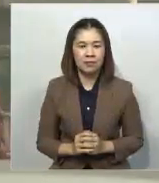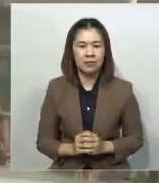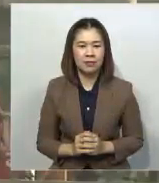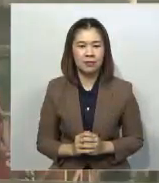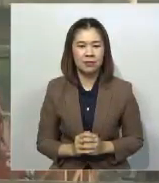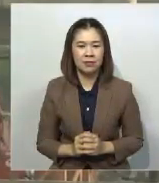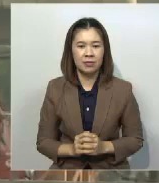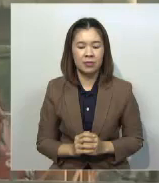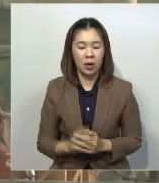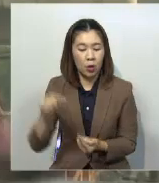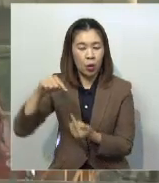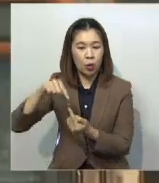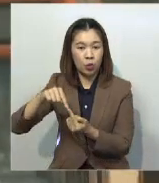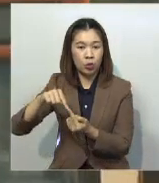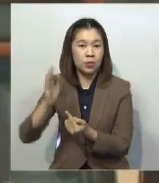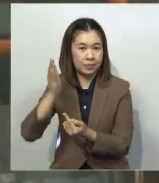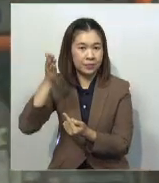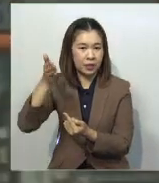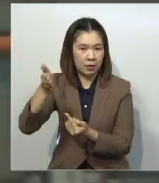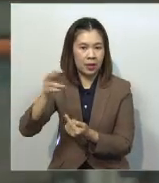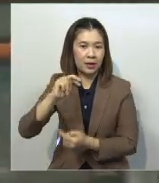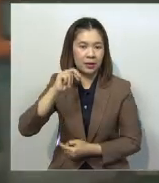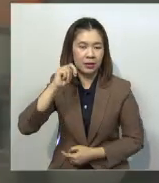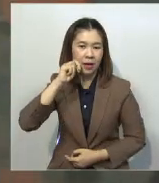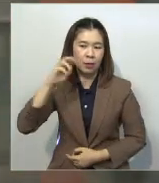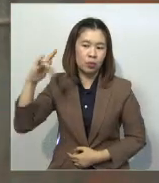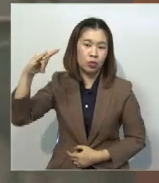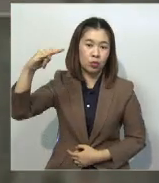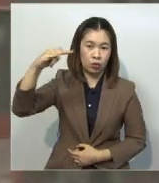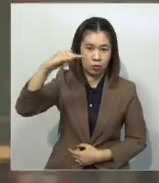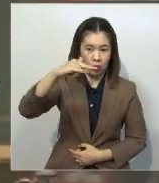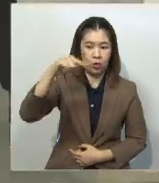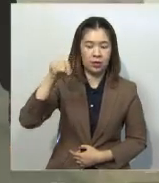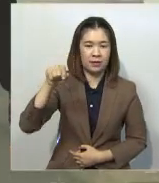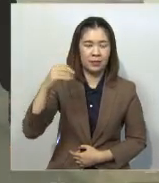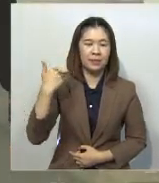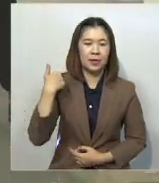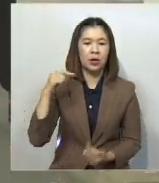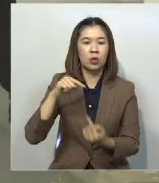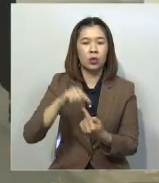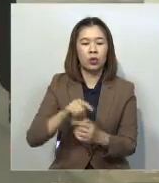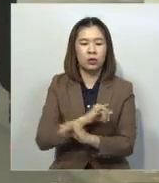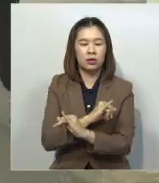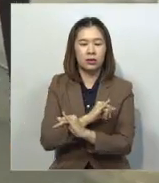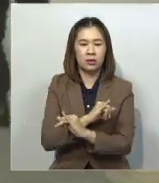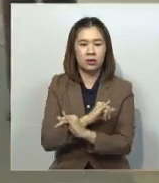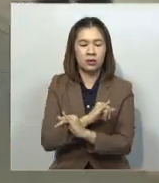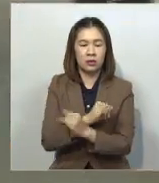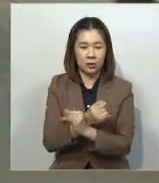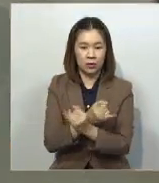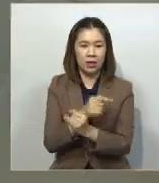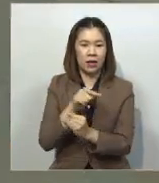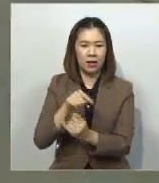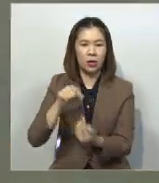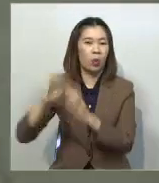ลังจากนี้ครับในจุดต่อไปที่จะนำโดรนไปบินนะครับคาดว่าน่าจะเป็นจุดบริเวณจตุจักรนะครับบริเวณ5แยก